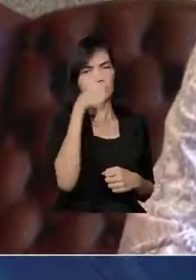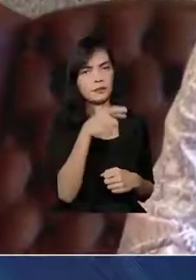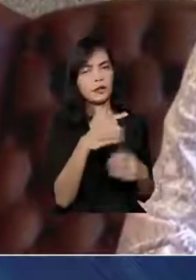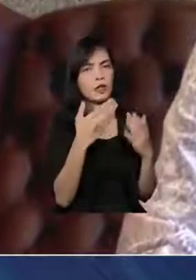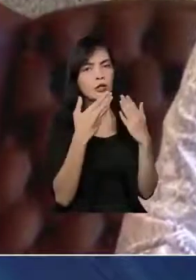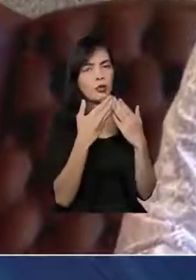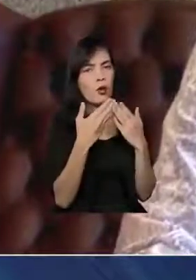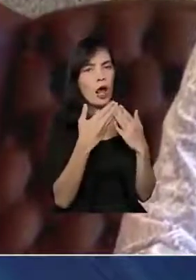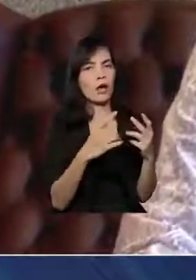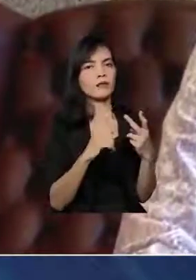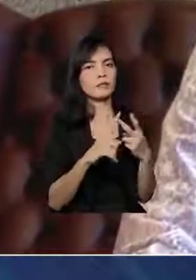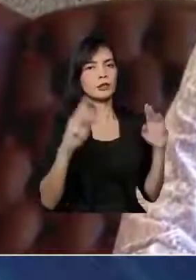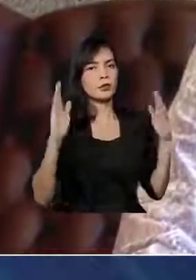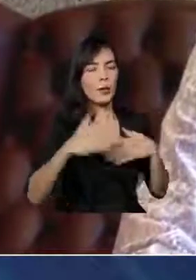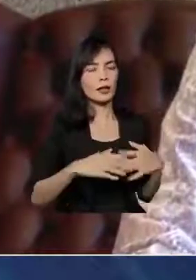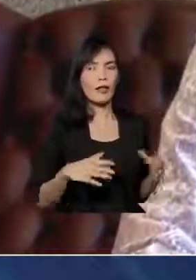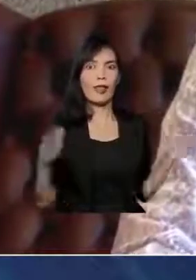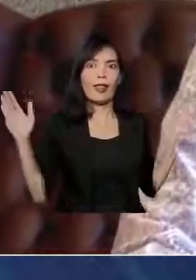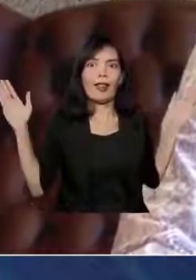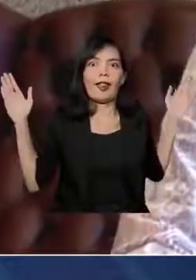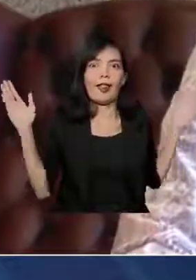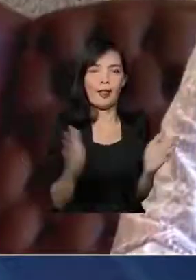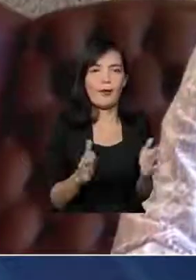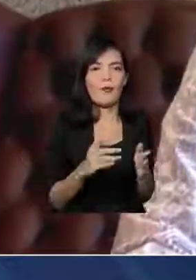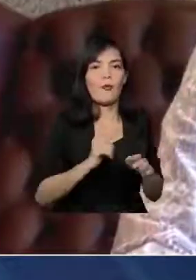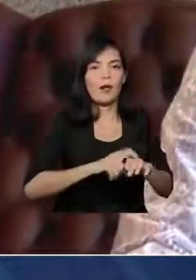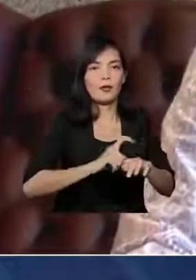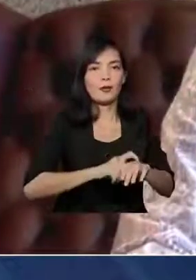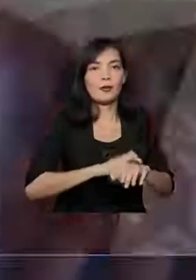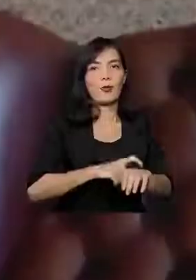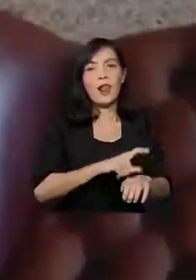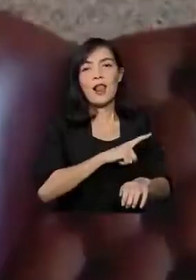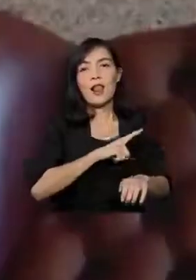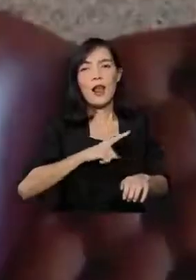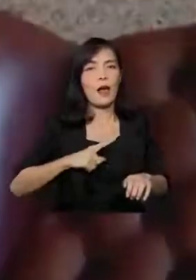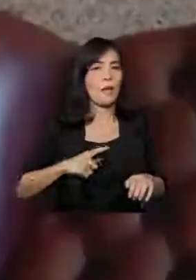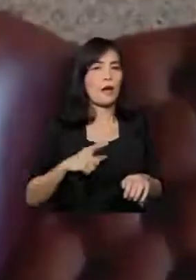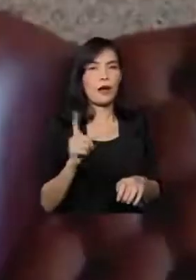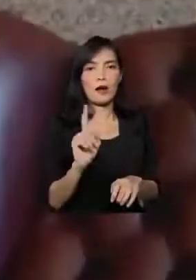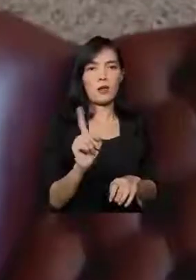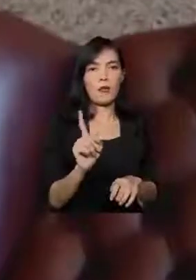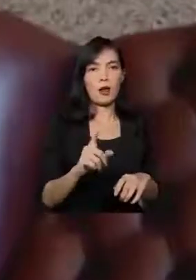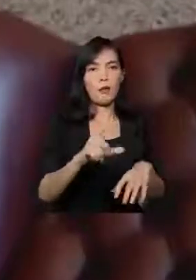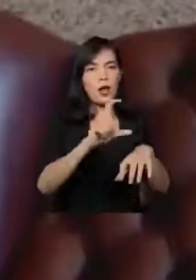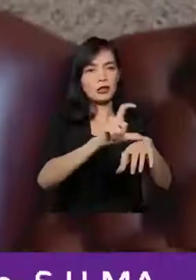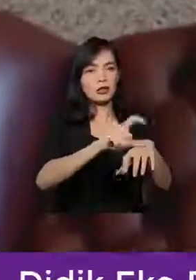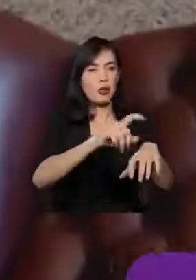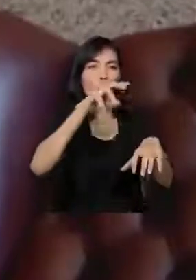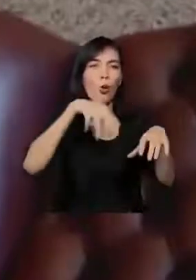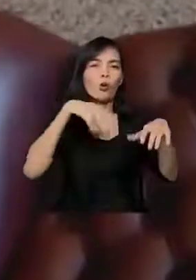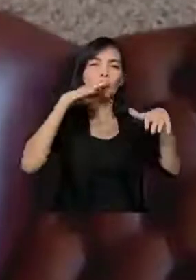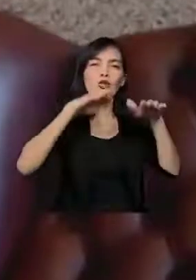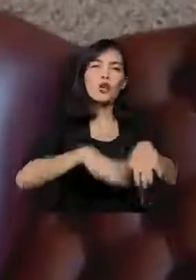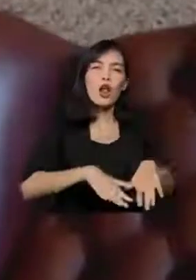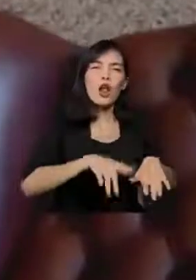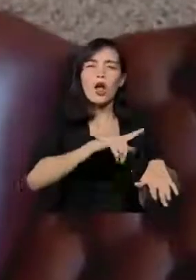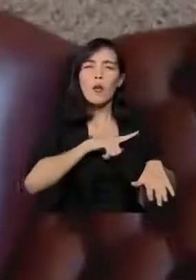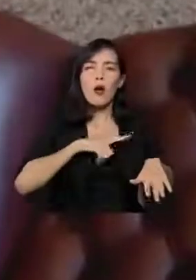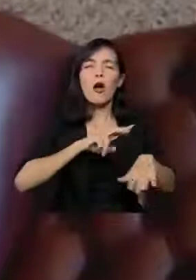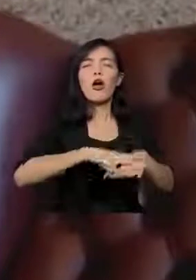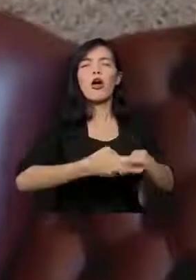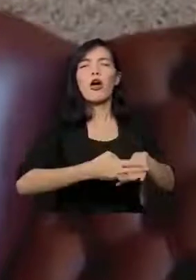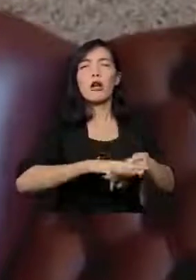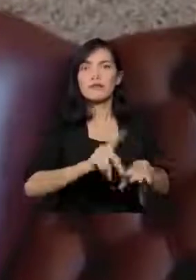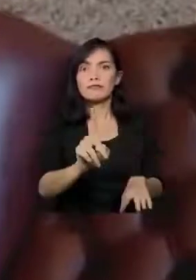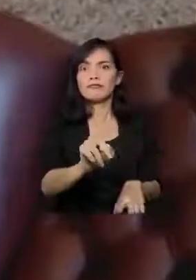doanya in sangat diperpendek dan tidak boleh terlalu lama di dalam masjid jadi setelah selesai berdoa langsung